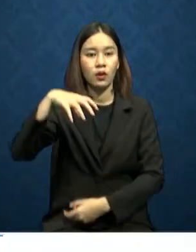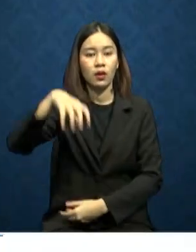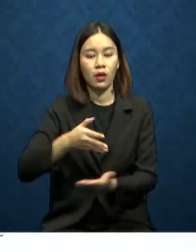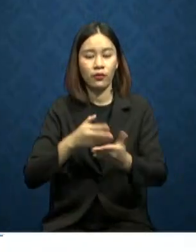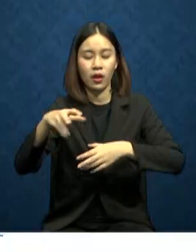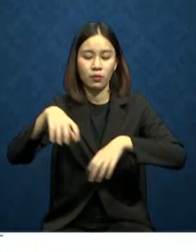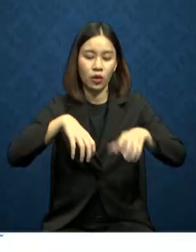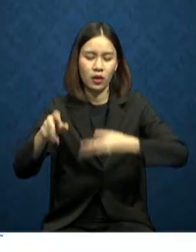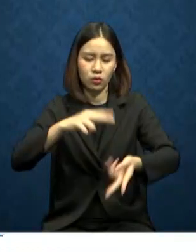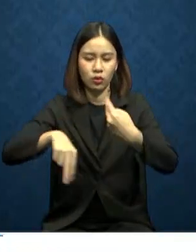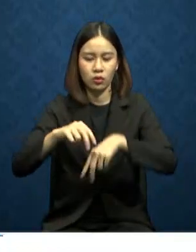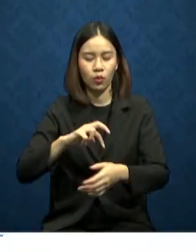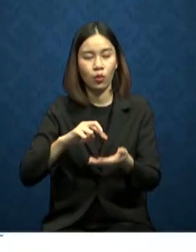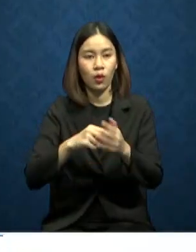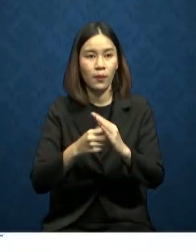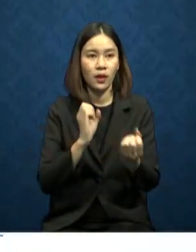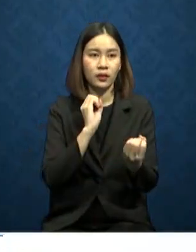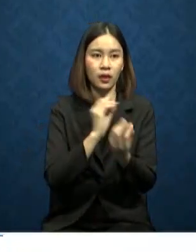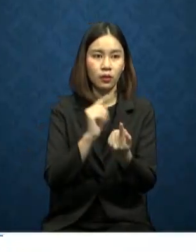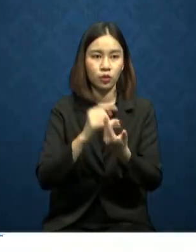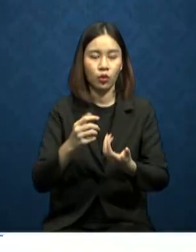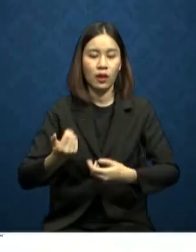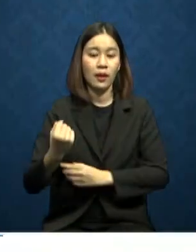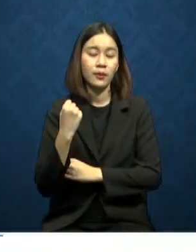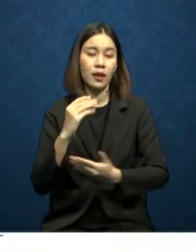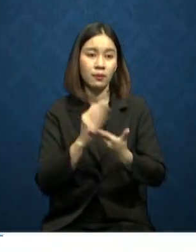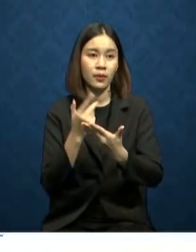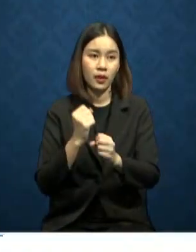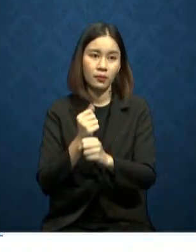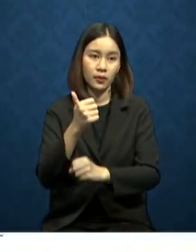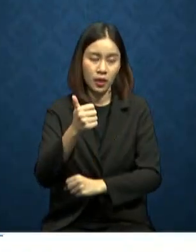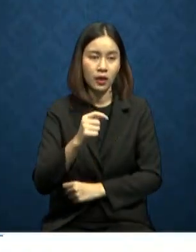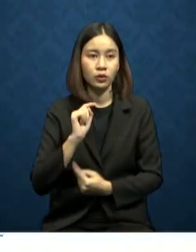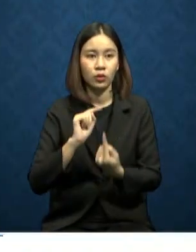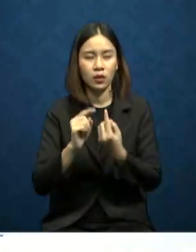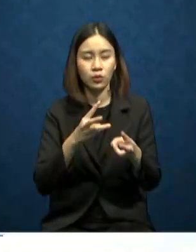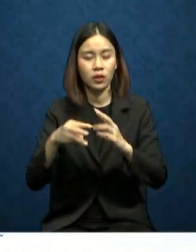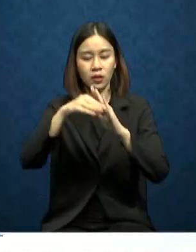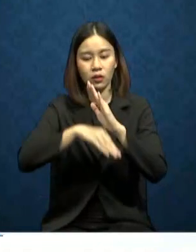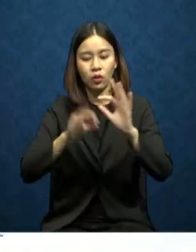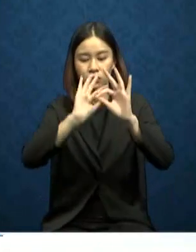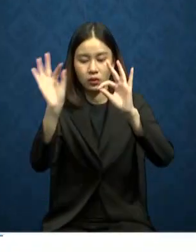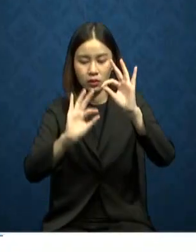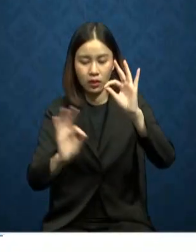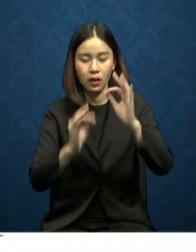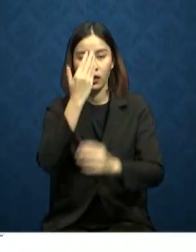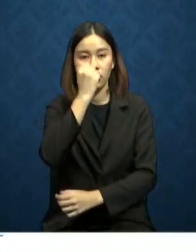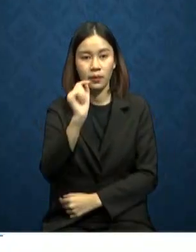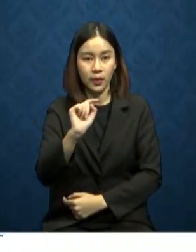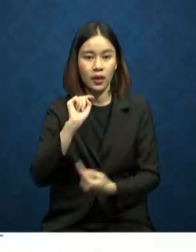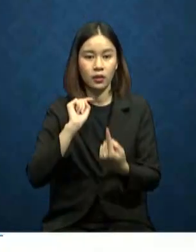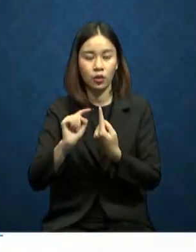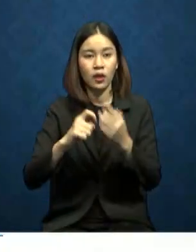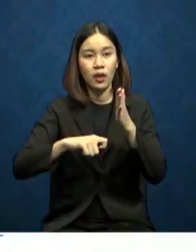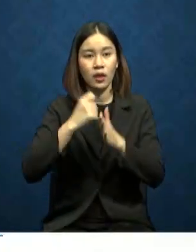บริหารเข้าตรวจสอบก็อาจจะกระทบต่อหลักการแบ่งแยอำนาจได้อันนี้ก็จะเป็นคซหรือว่าเป็นตัวเนื้อหาว่าว่าทำไม